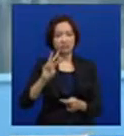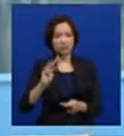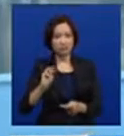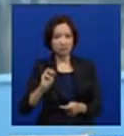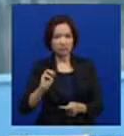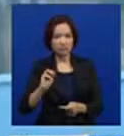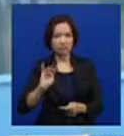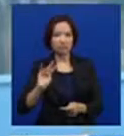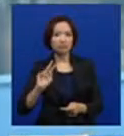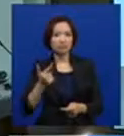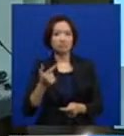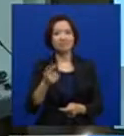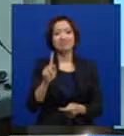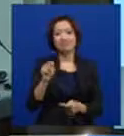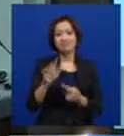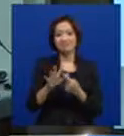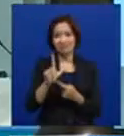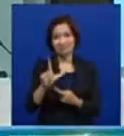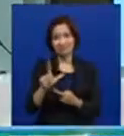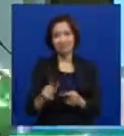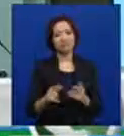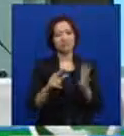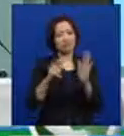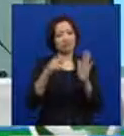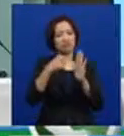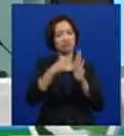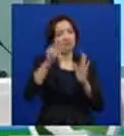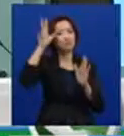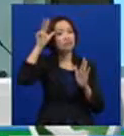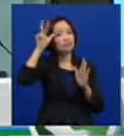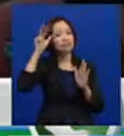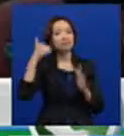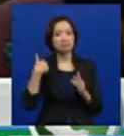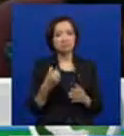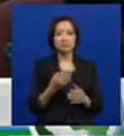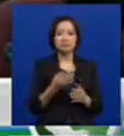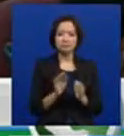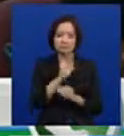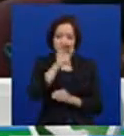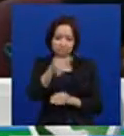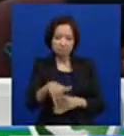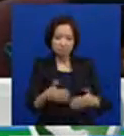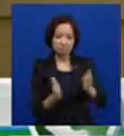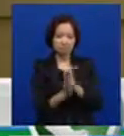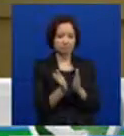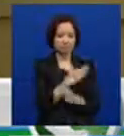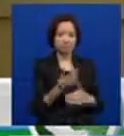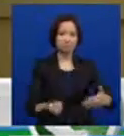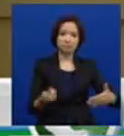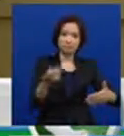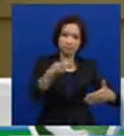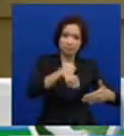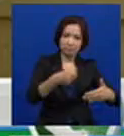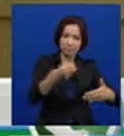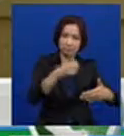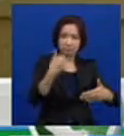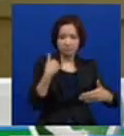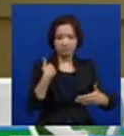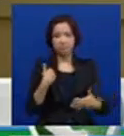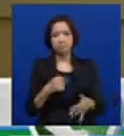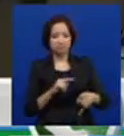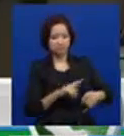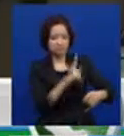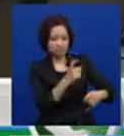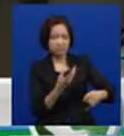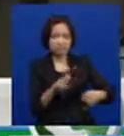ำปางซึ่งจะมีกิจกรรมช้างใส่บาตรพิธีฮ้องขวัญช้างหรือบายสีสู่ขวัญพิธีบังสกุลอุทิศส่วนกุศลให้ช้